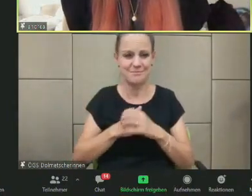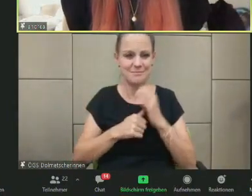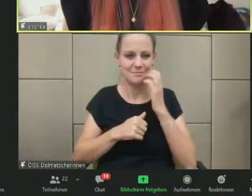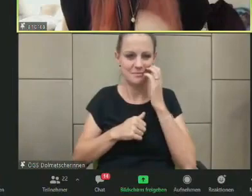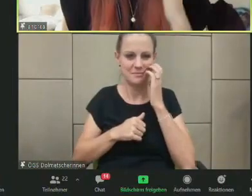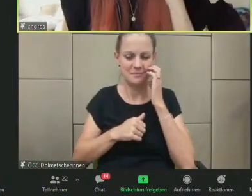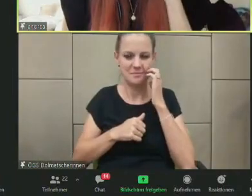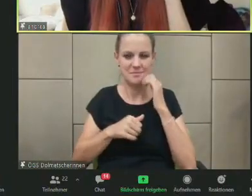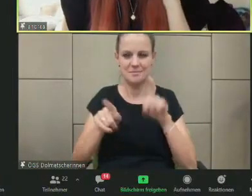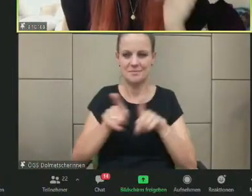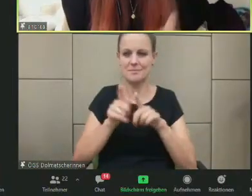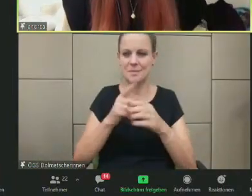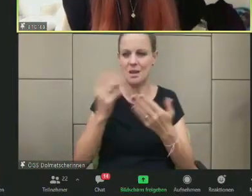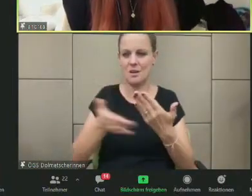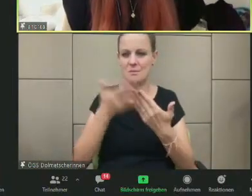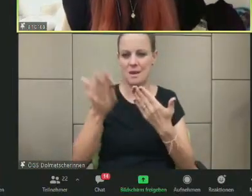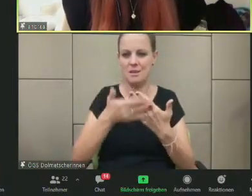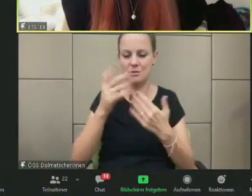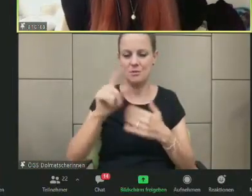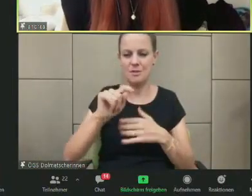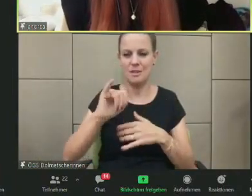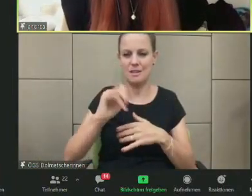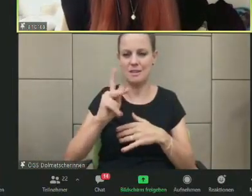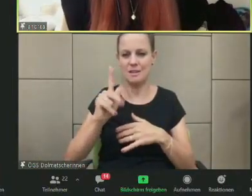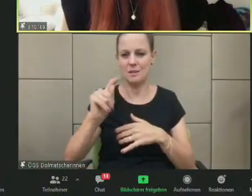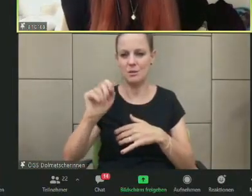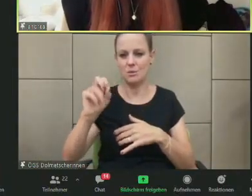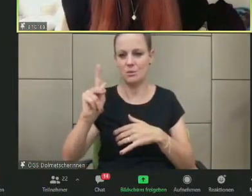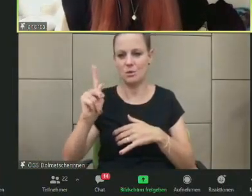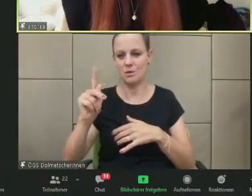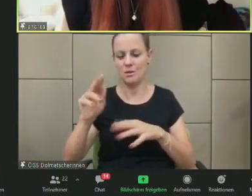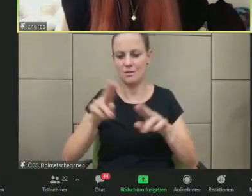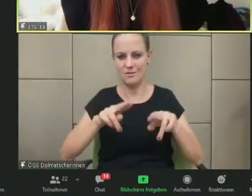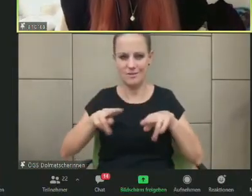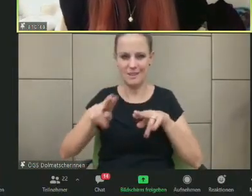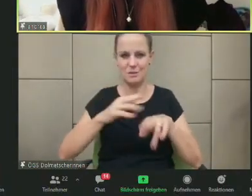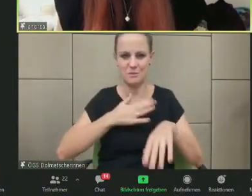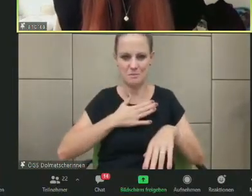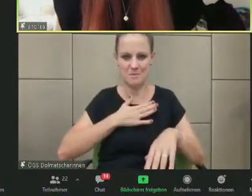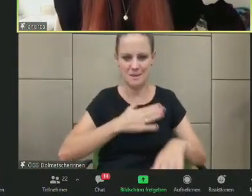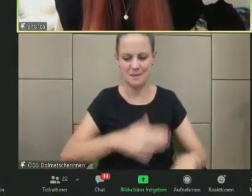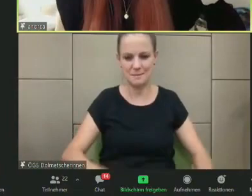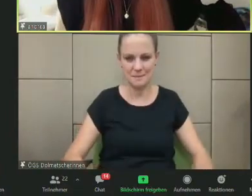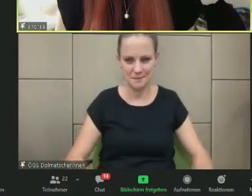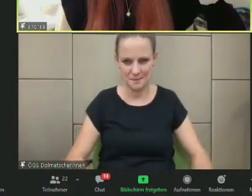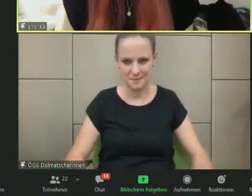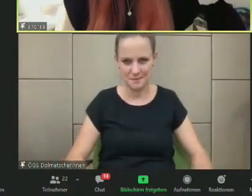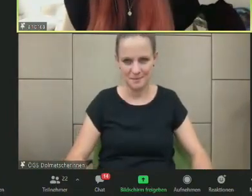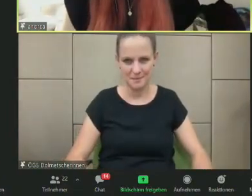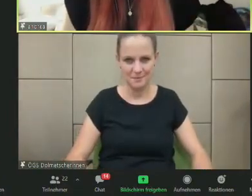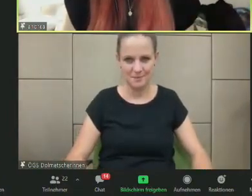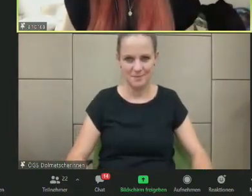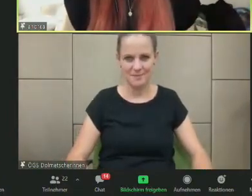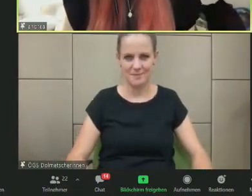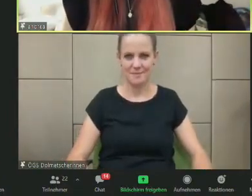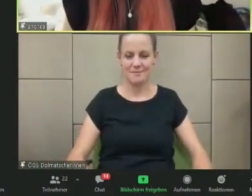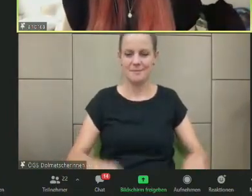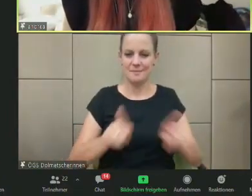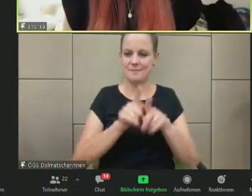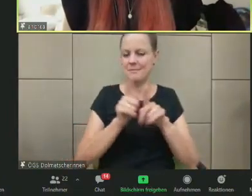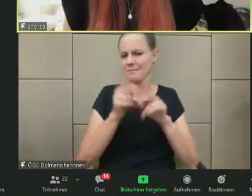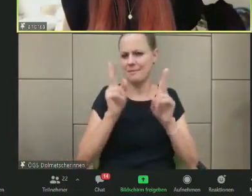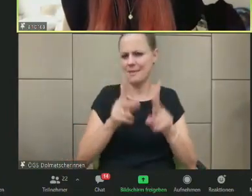noch ein Beispiel für ein TikTok-Video. Da ist jetzt ein TikTok-Video von mir. Einfach vielleicht, damit sich die Leute da was